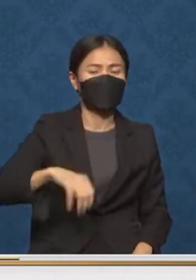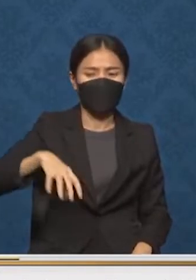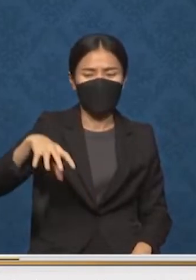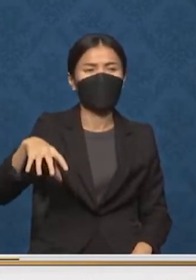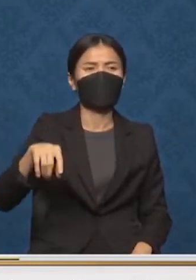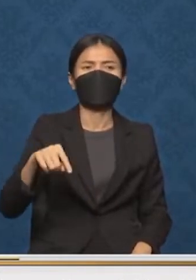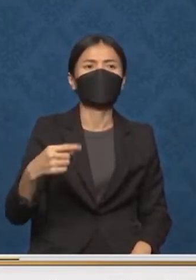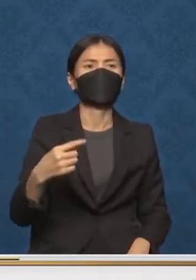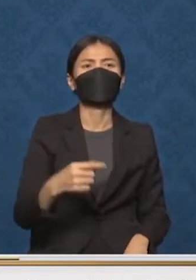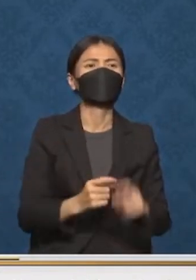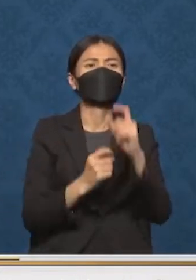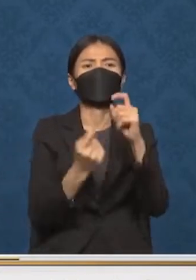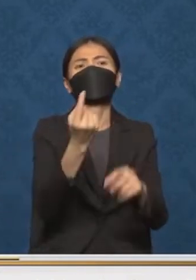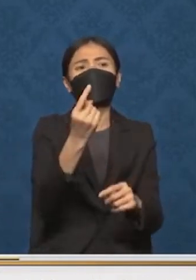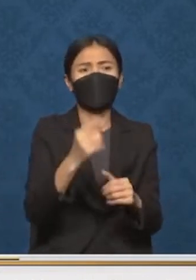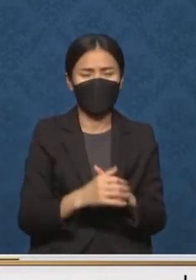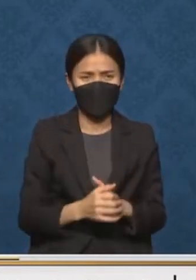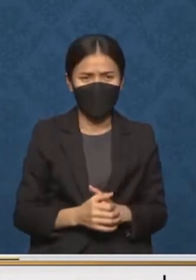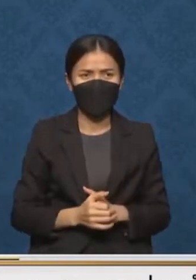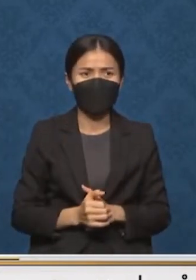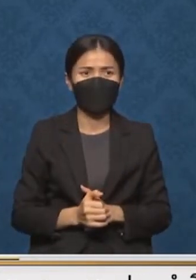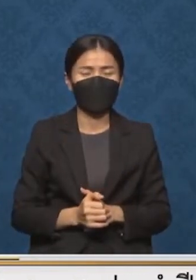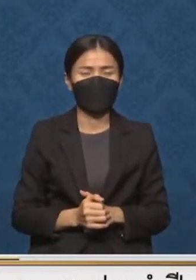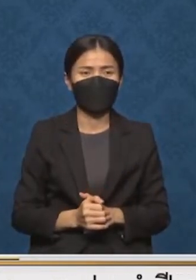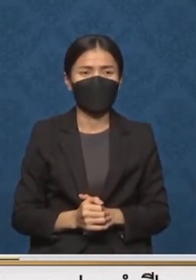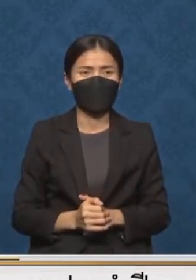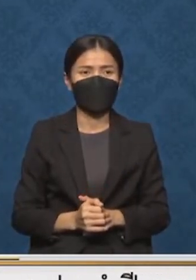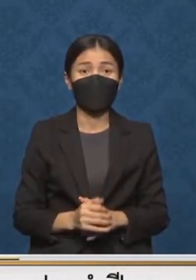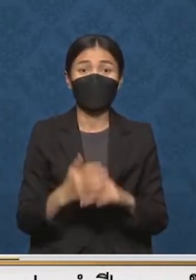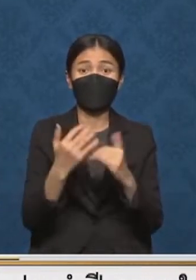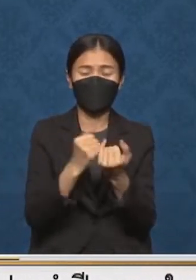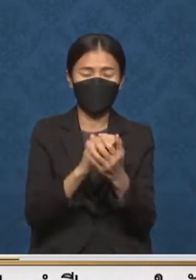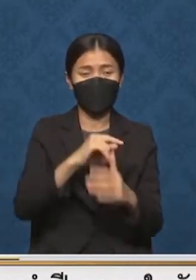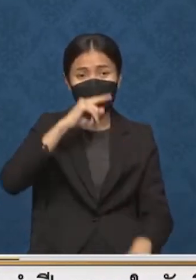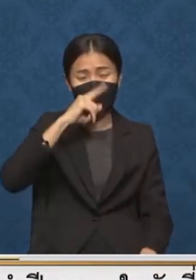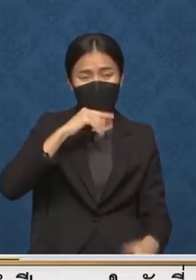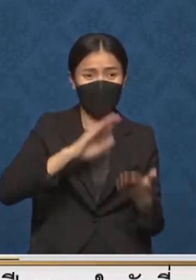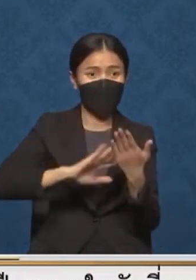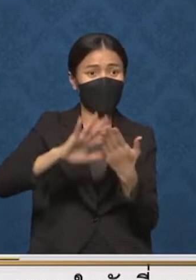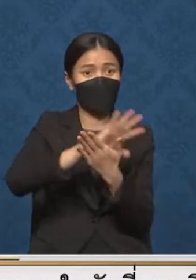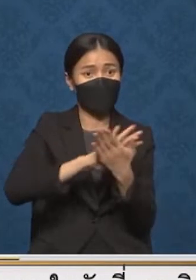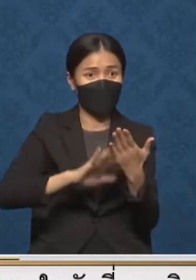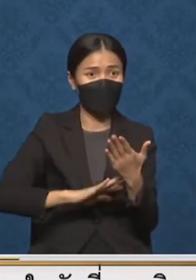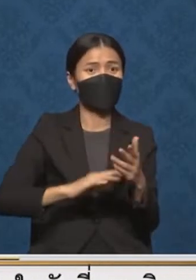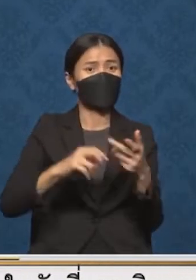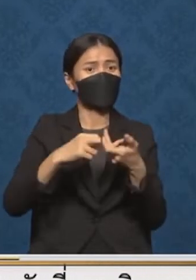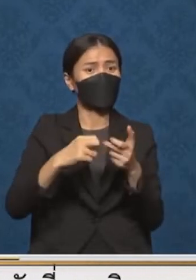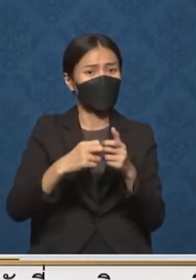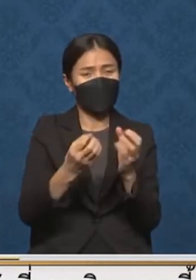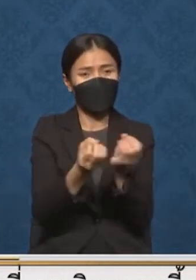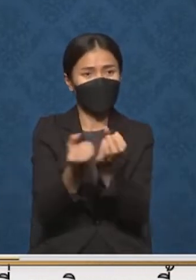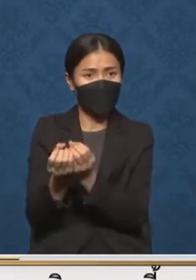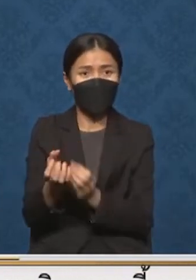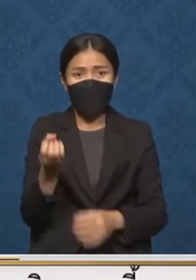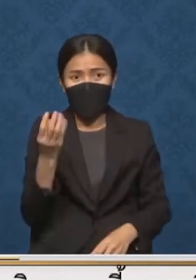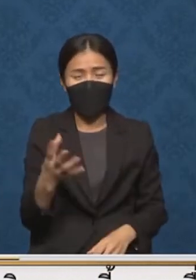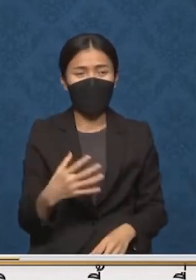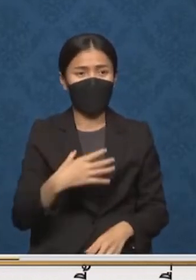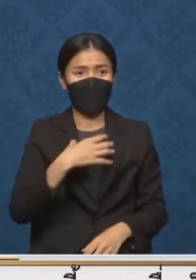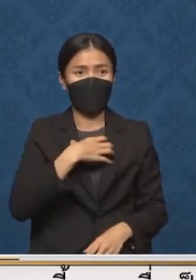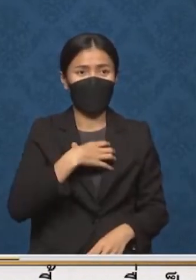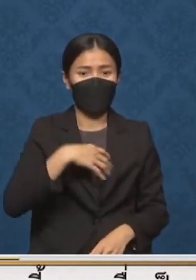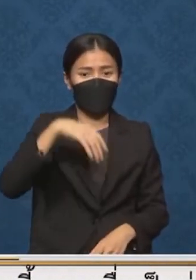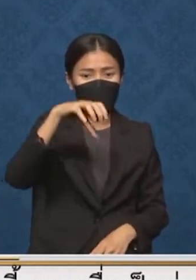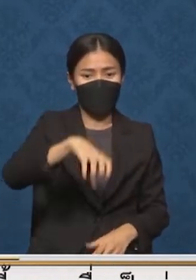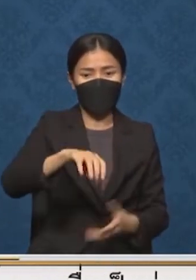จะปลดภายได้อยู่ภาระประเทศเราเยอะจๆ ต้องช่วยกนะครับอภาระหนที่คนจะตองยพท้ได้ เสียดายภาษีปชช